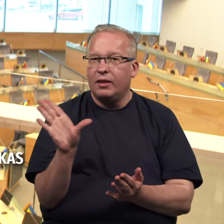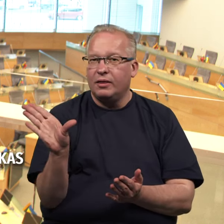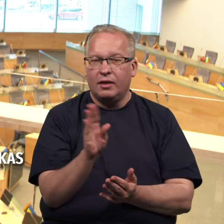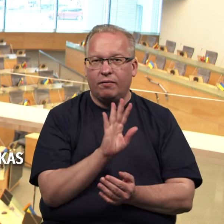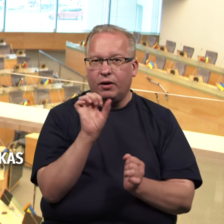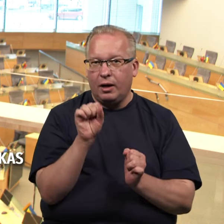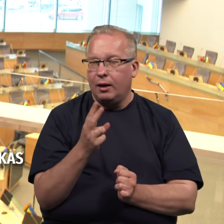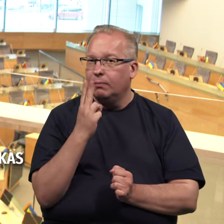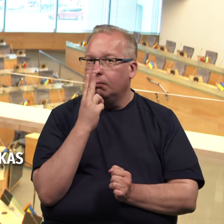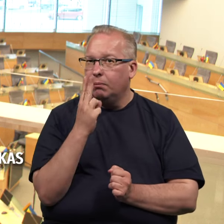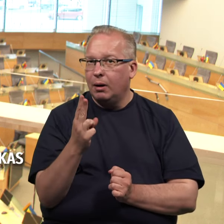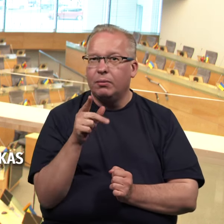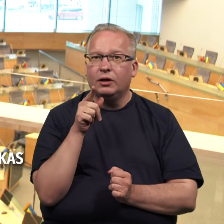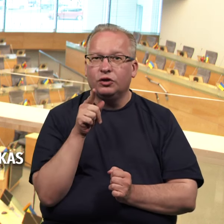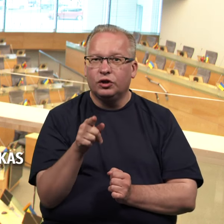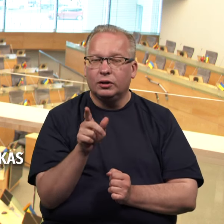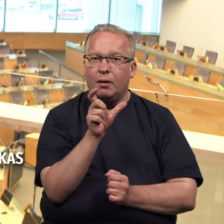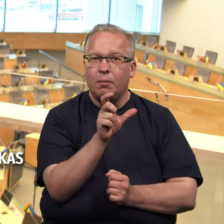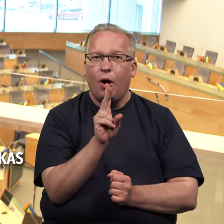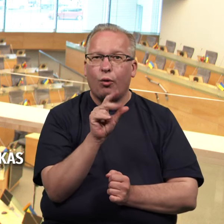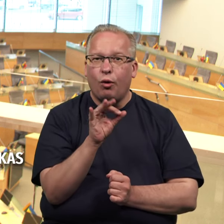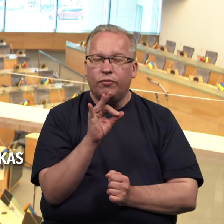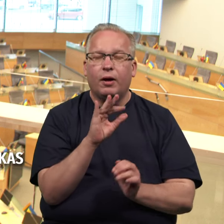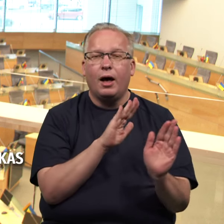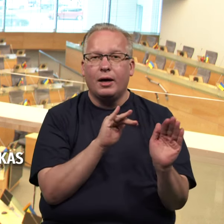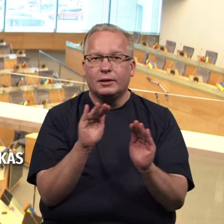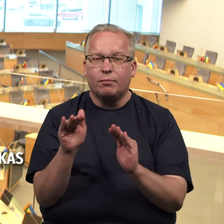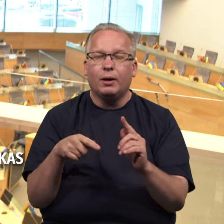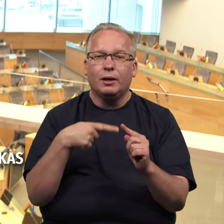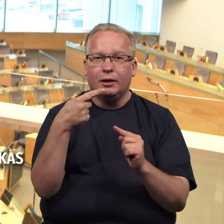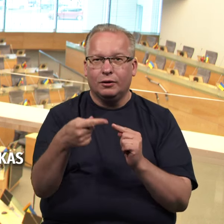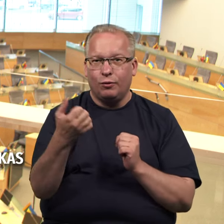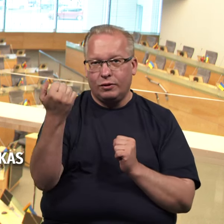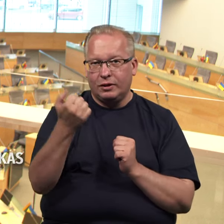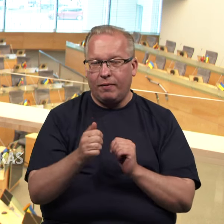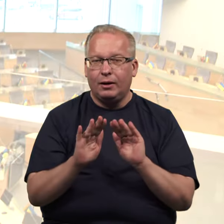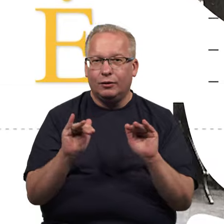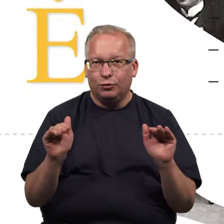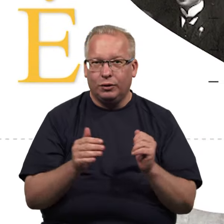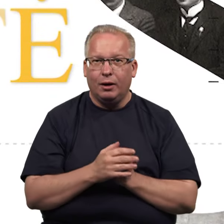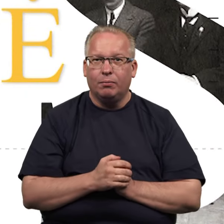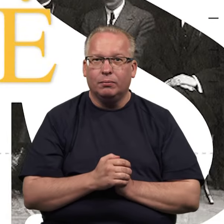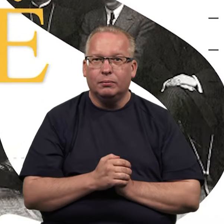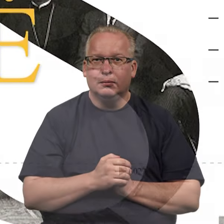tai pamatyti. Šią Konfucijaus mintimi atsisveikiname iki kitos savaitės. Sudiev.